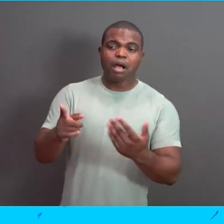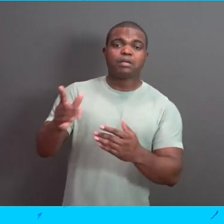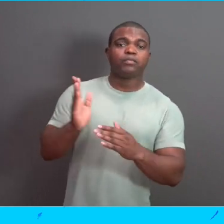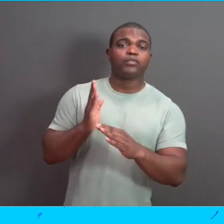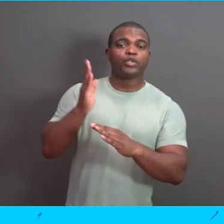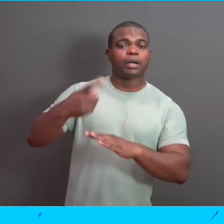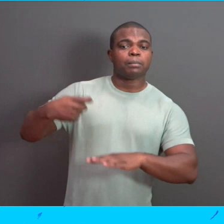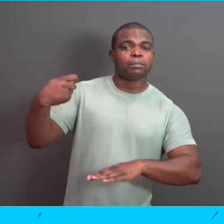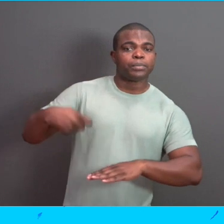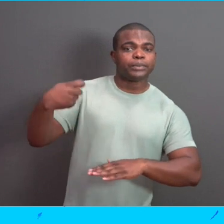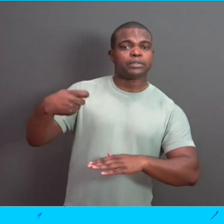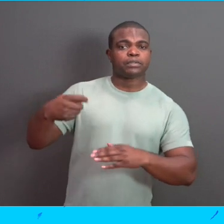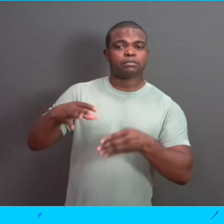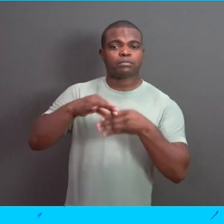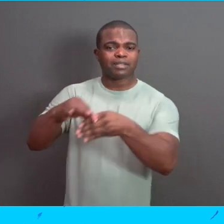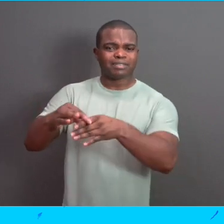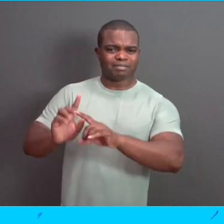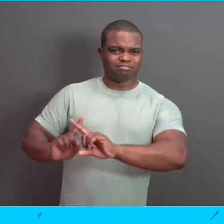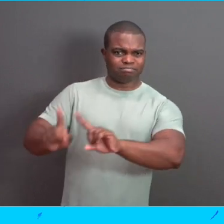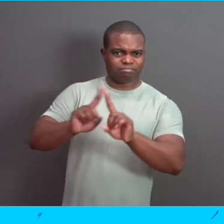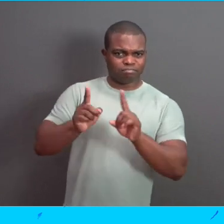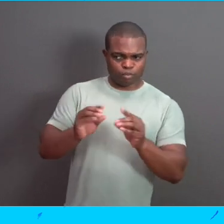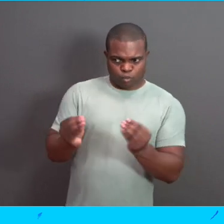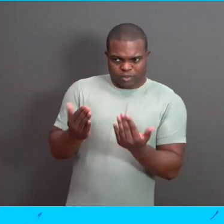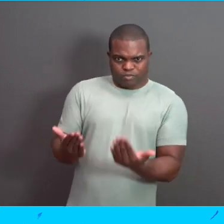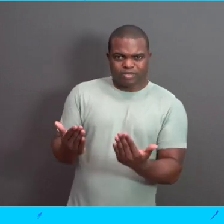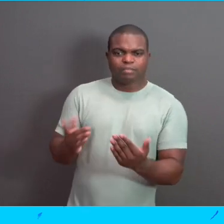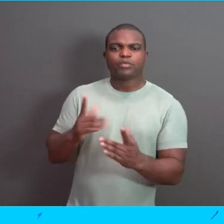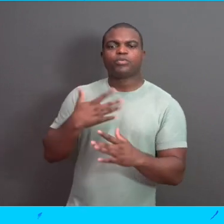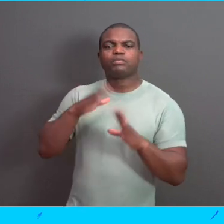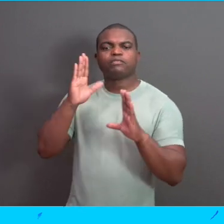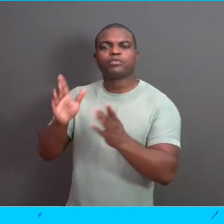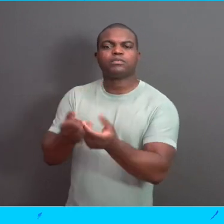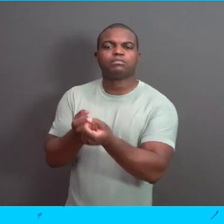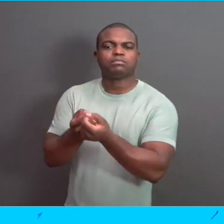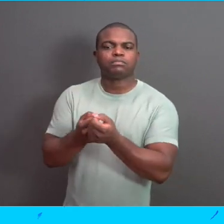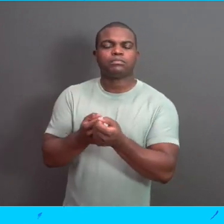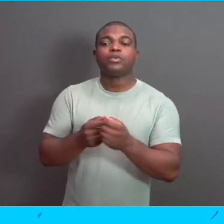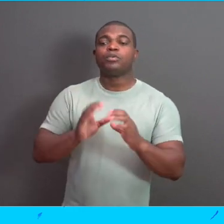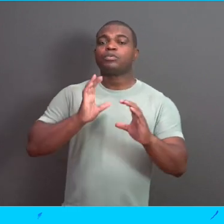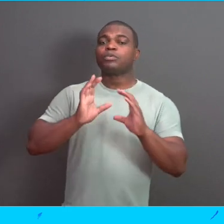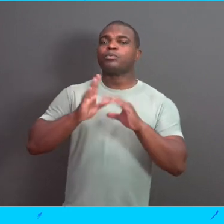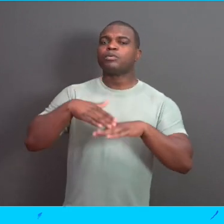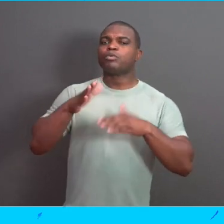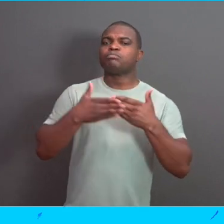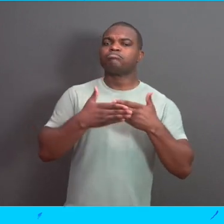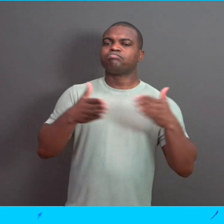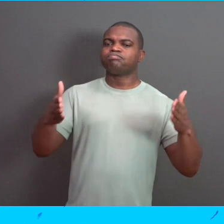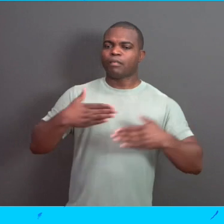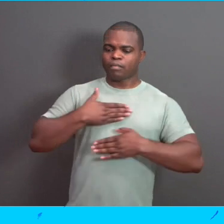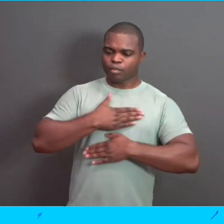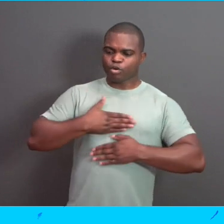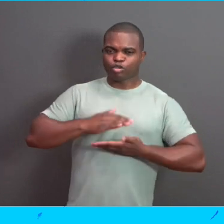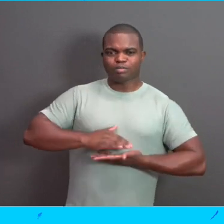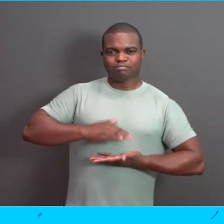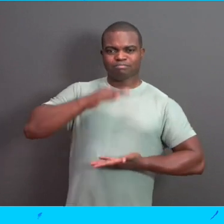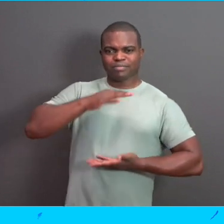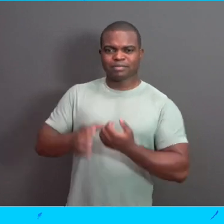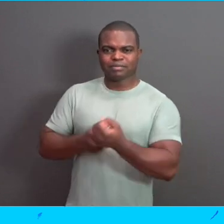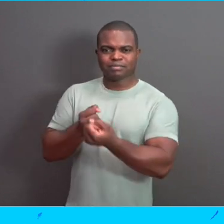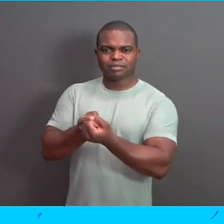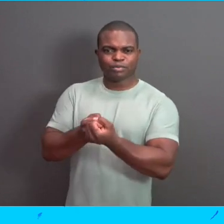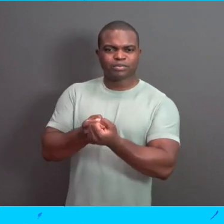et on veut avoir l'accès à l'éducation encouragée et une éducation ouverte et aussi habiliter les